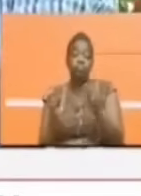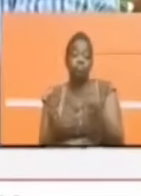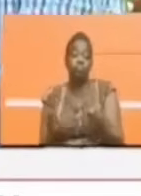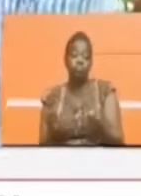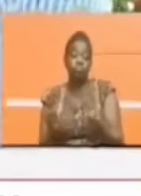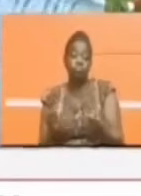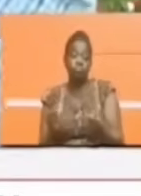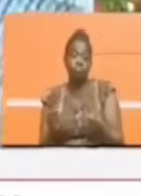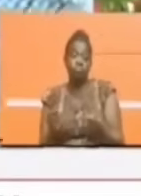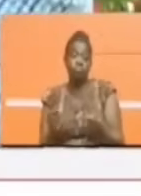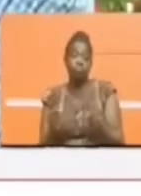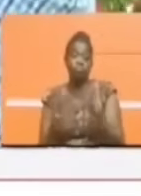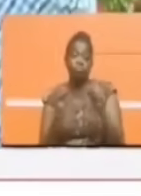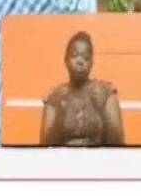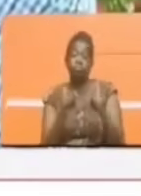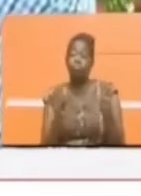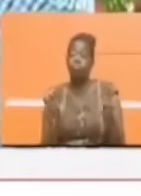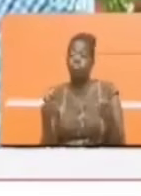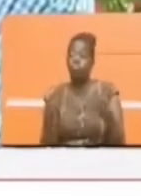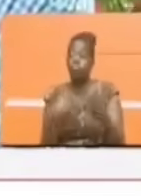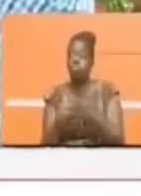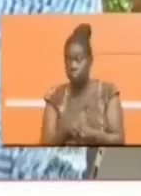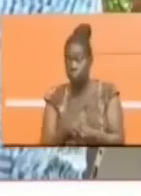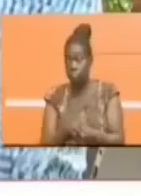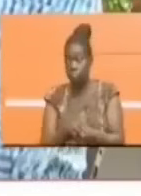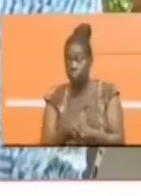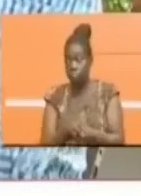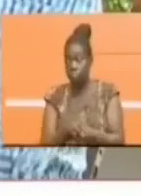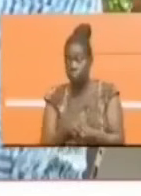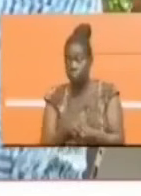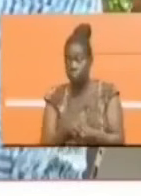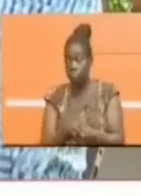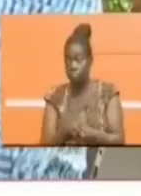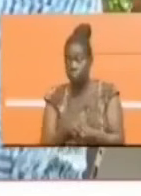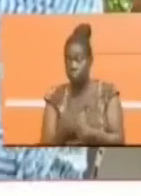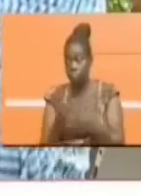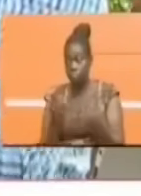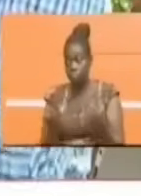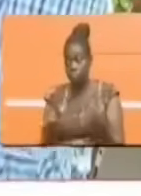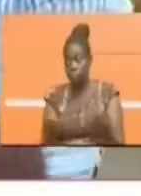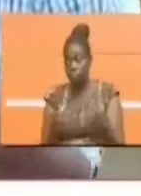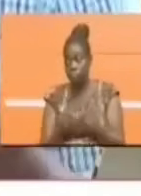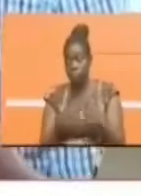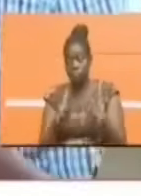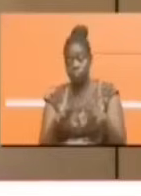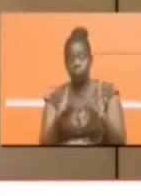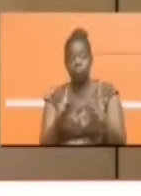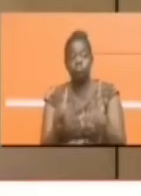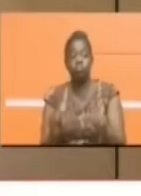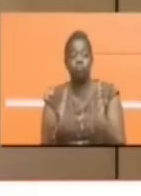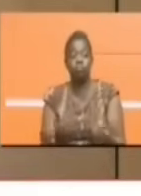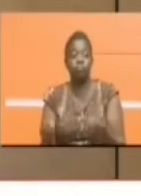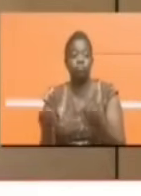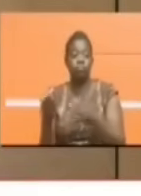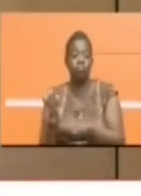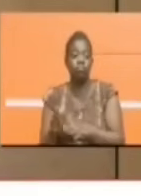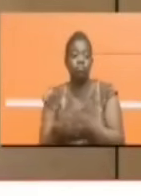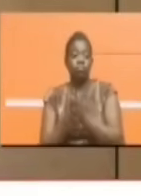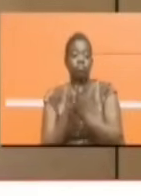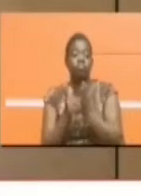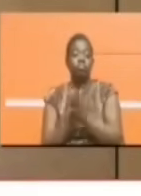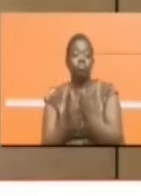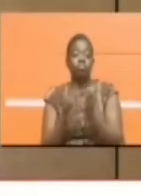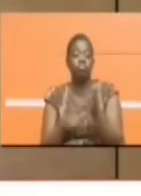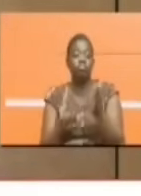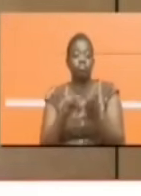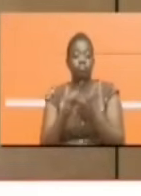ky'okujja ku ggwe zigenda kukali akantu kaffe akuuma kaffe ne bazikwata ne bazitta. Bakinoganyiza nti pulojekiti